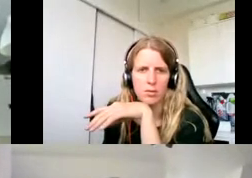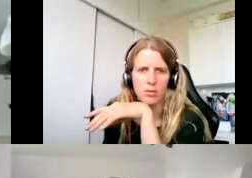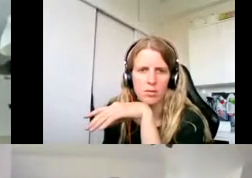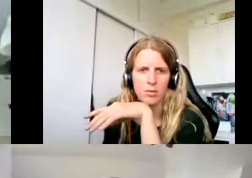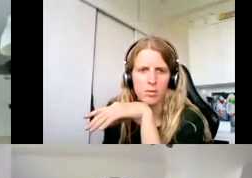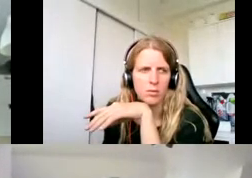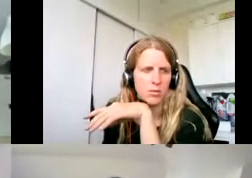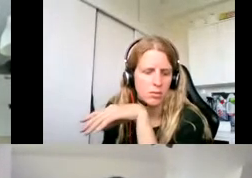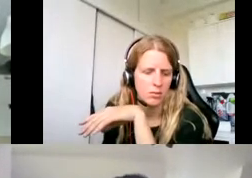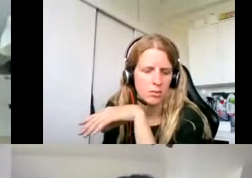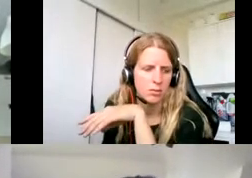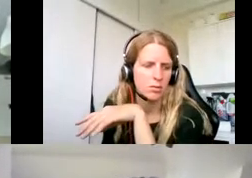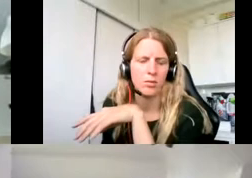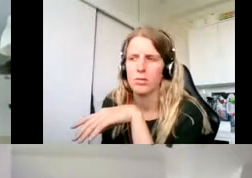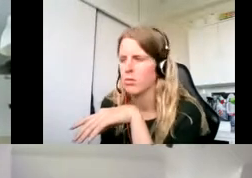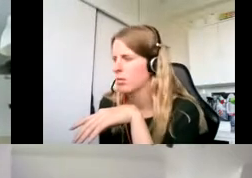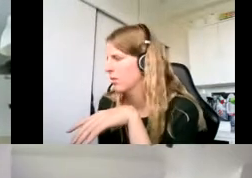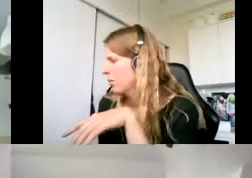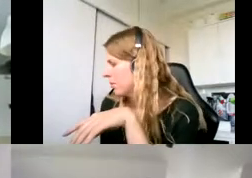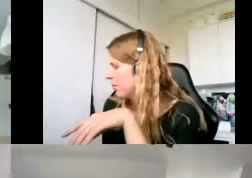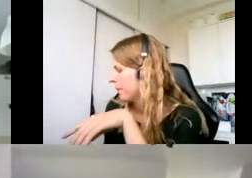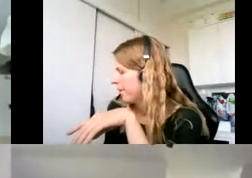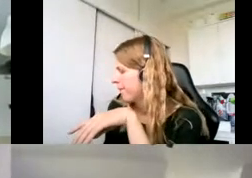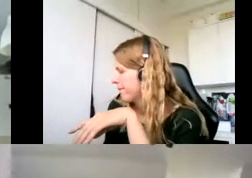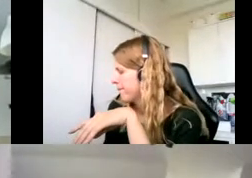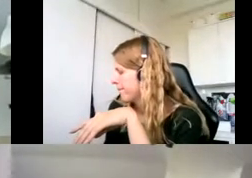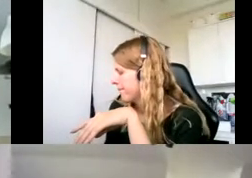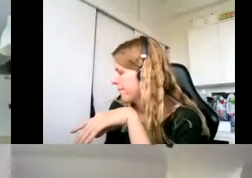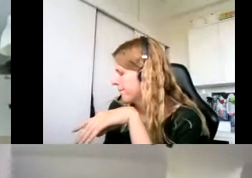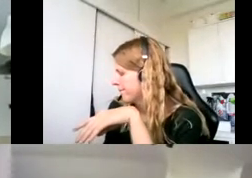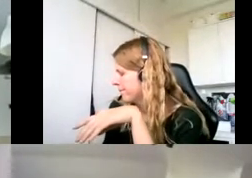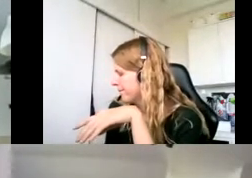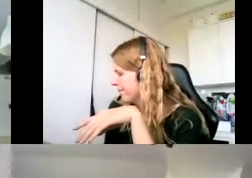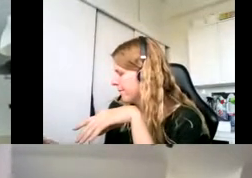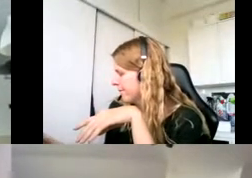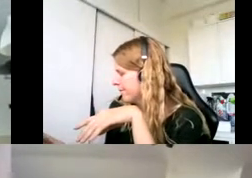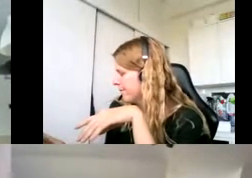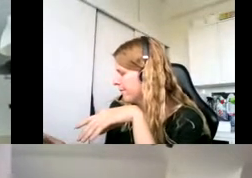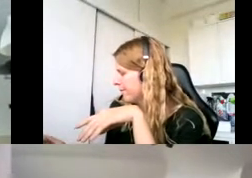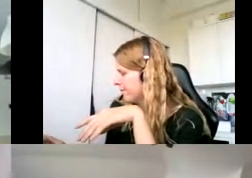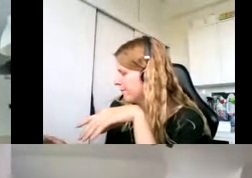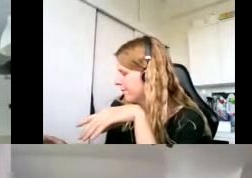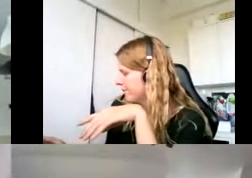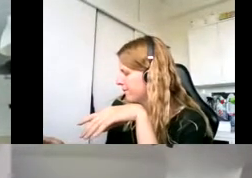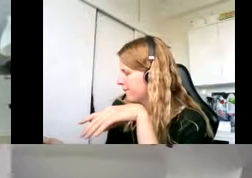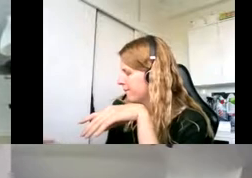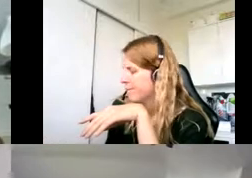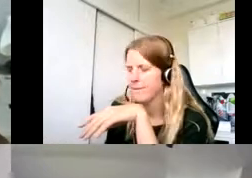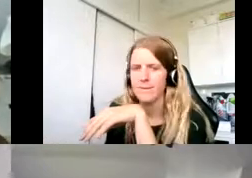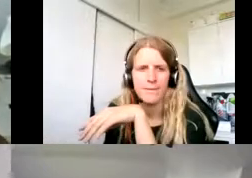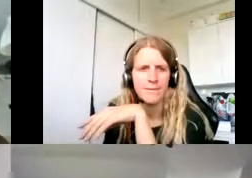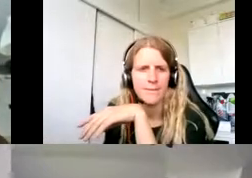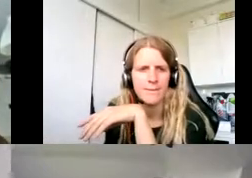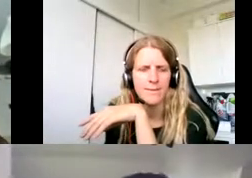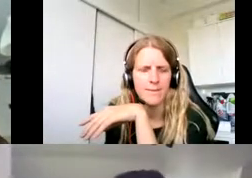dat deze zomer minder een probleem. Als we naar 100 kunnen we het gewoon in 1 bubbel doen. Ja. Ja. Wel, het is inderdaad dat organisatorische, krijg je het rond, ja of nee? Is het de moeite, ja of